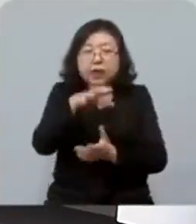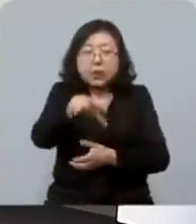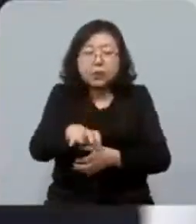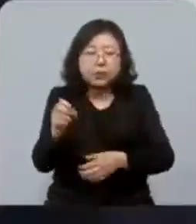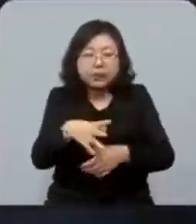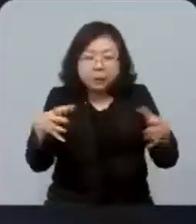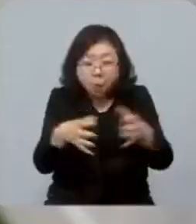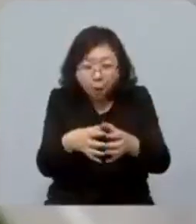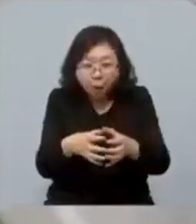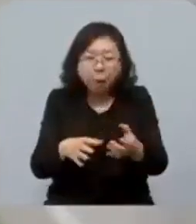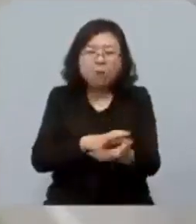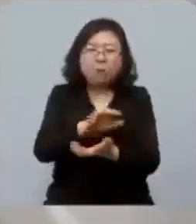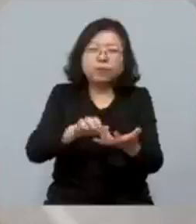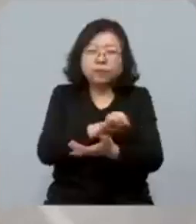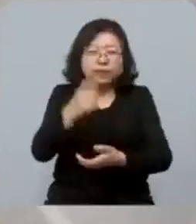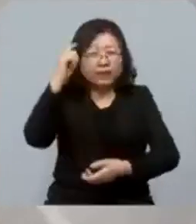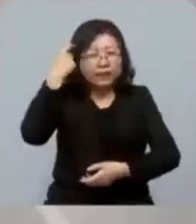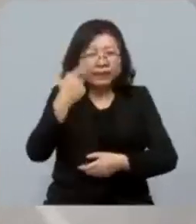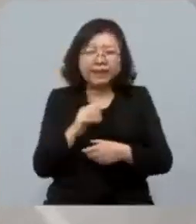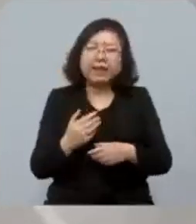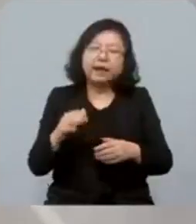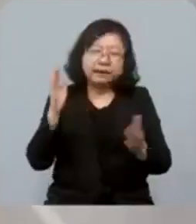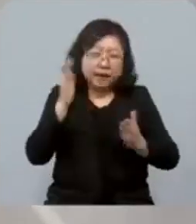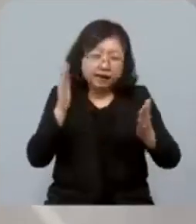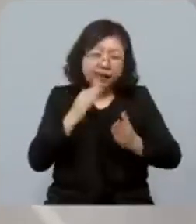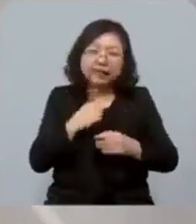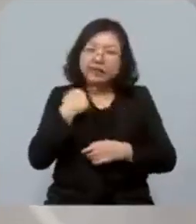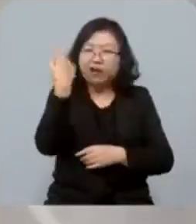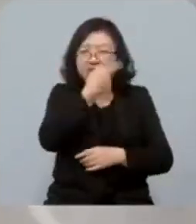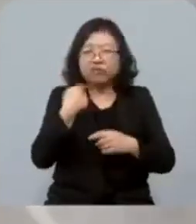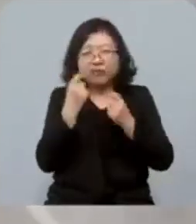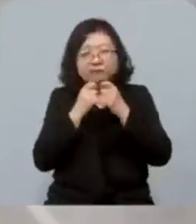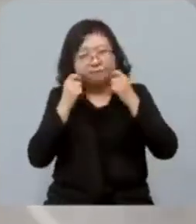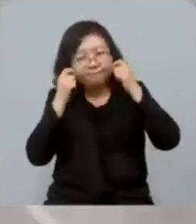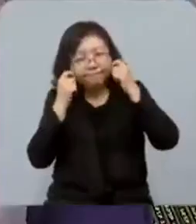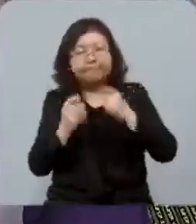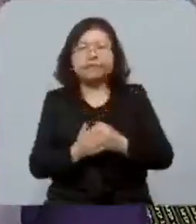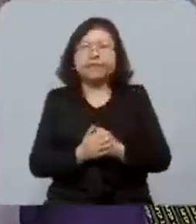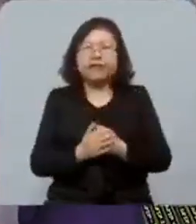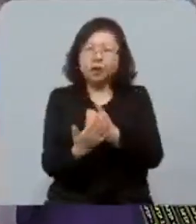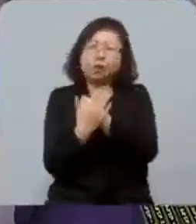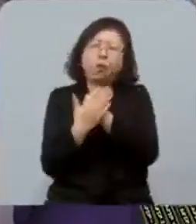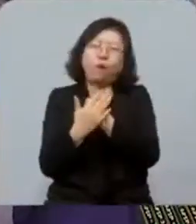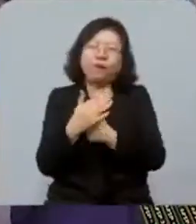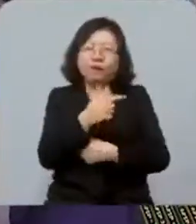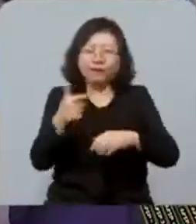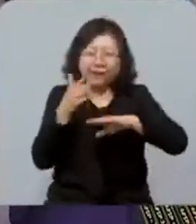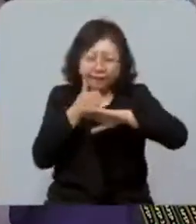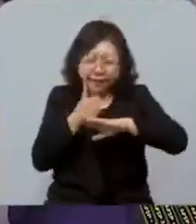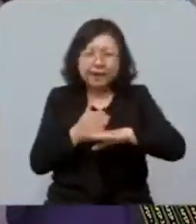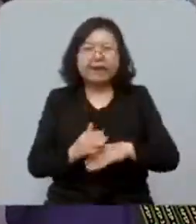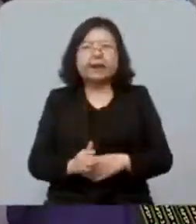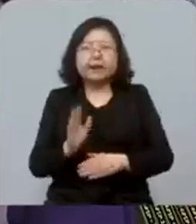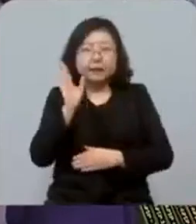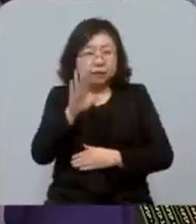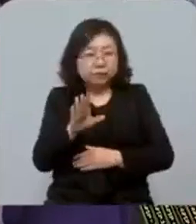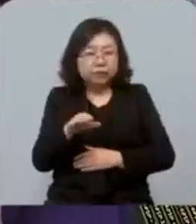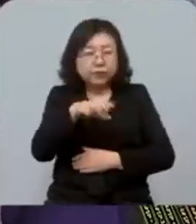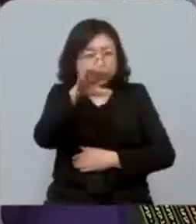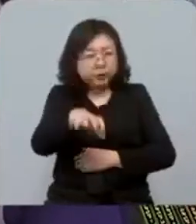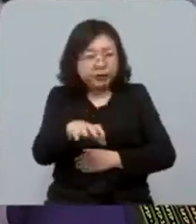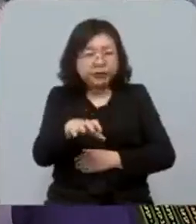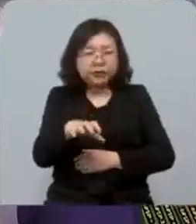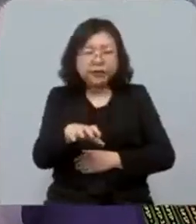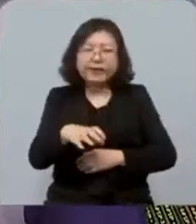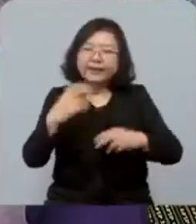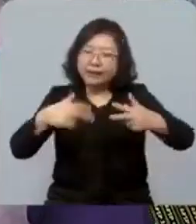수 있다는 생각에 어린이들 얼굴에선 웃음이 가시질 않습니다 포화된 서서 울고 뭐 앞으로 모여 게 3